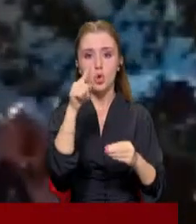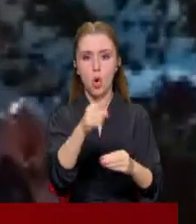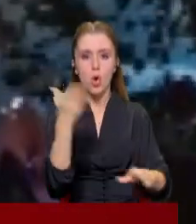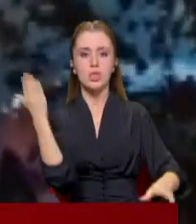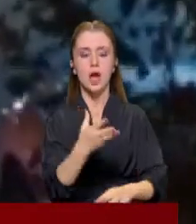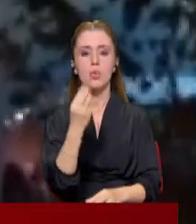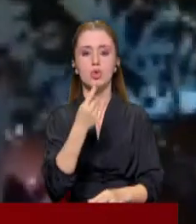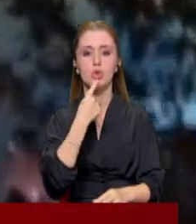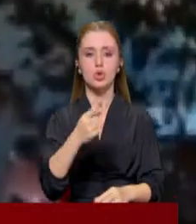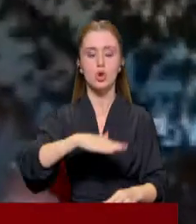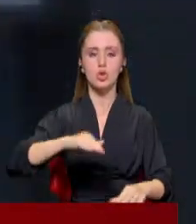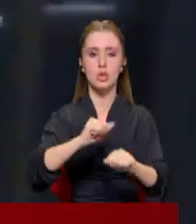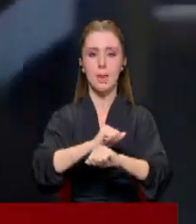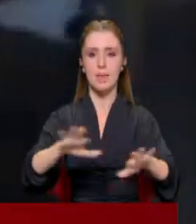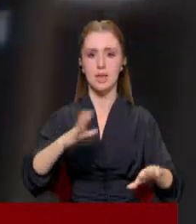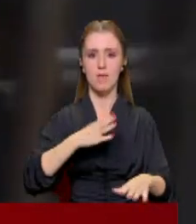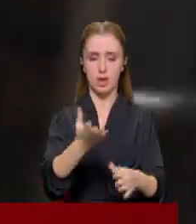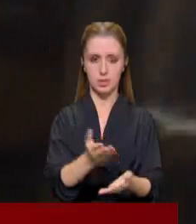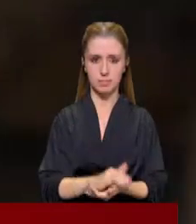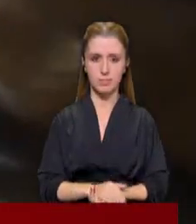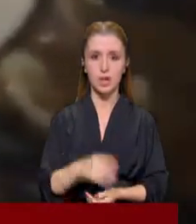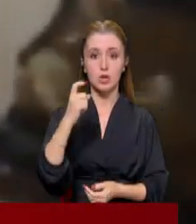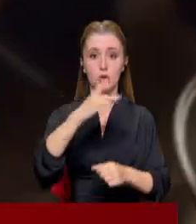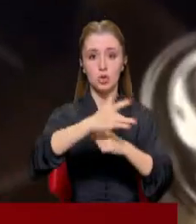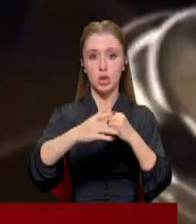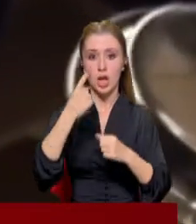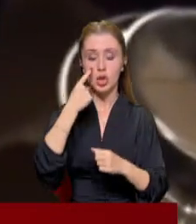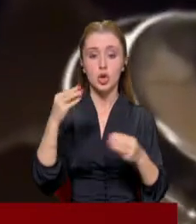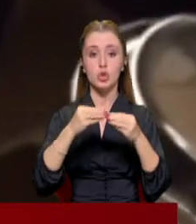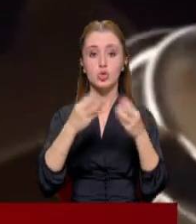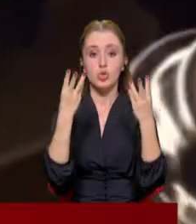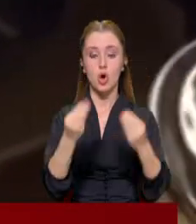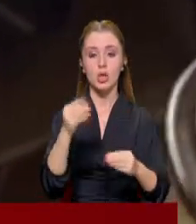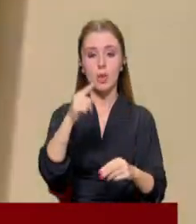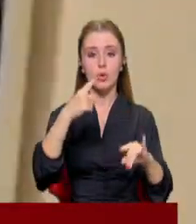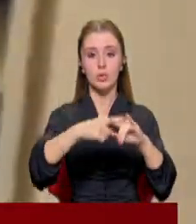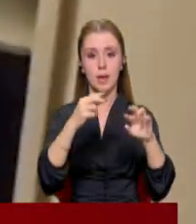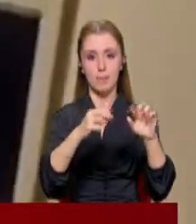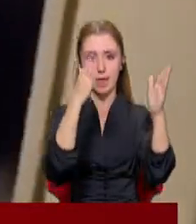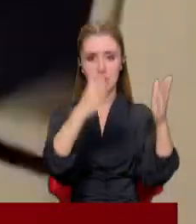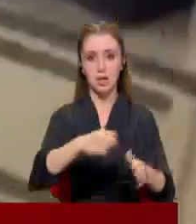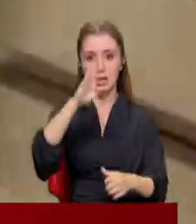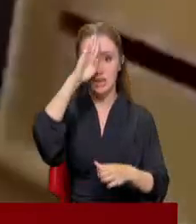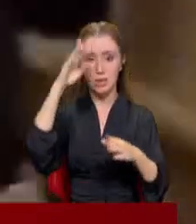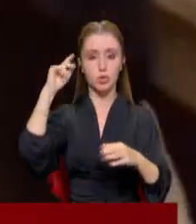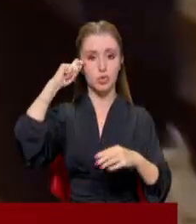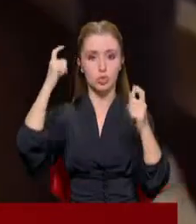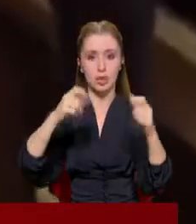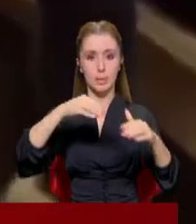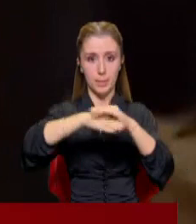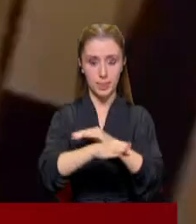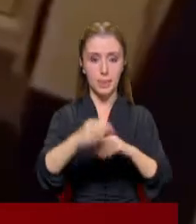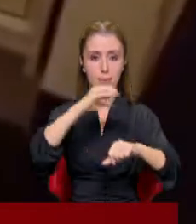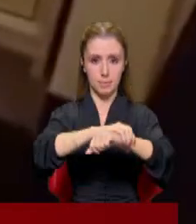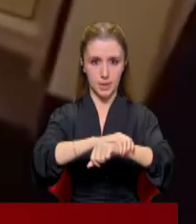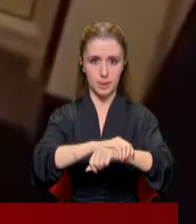aldığını sosyal medya paylaşımıyla duyurdu 9 ülkede suça karışan hırvatistanlı petrak İstanbul Üsküdar'da saklanmıştı